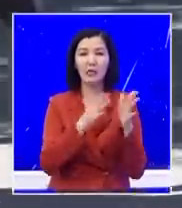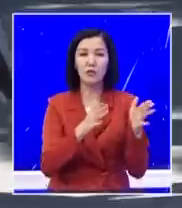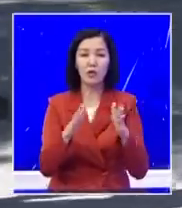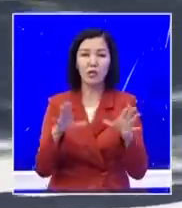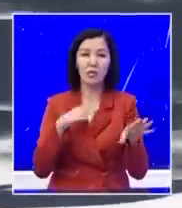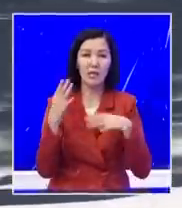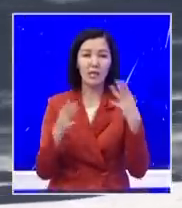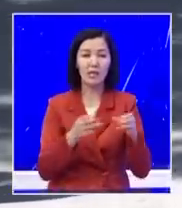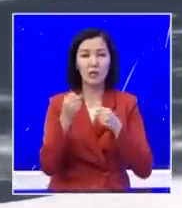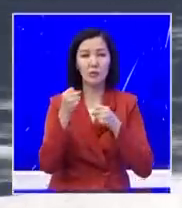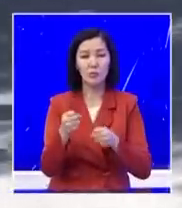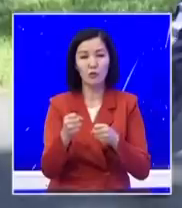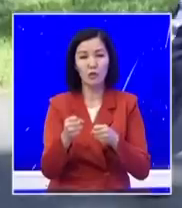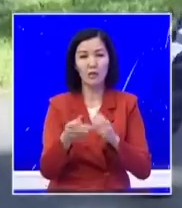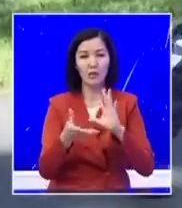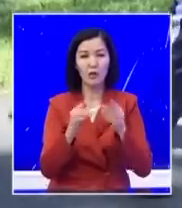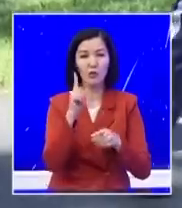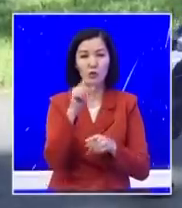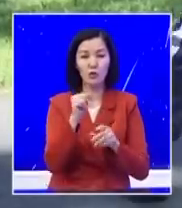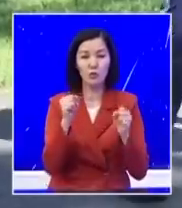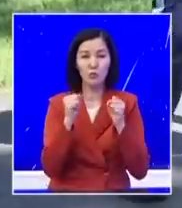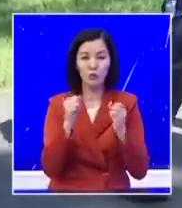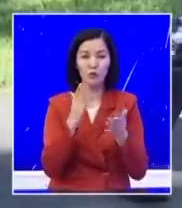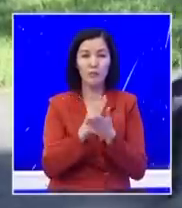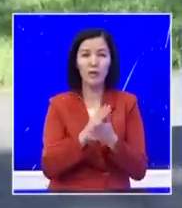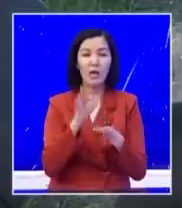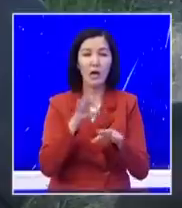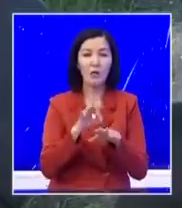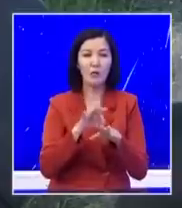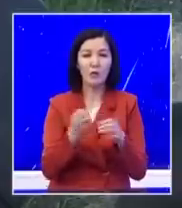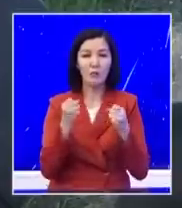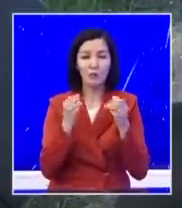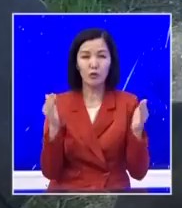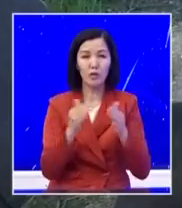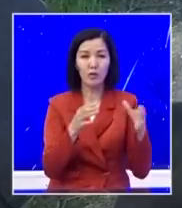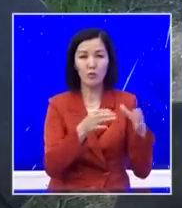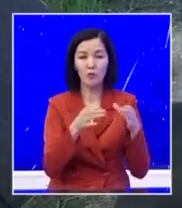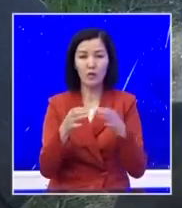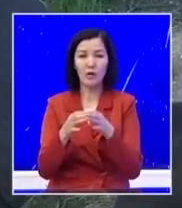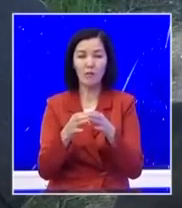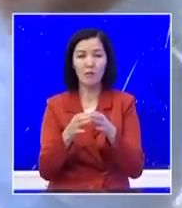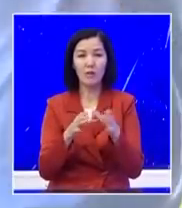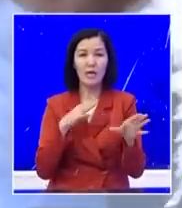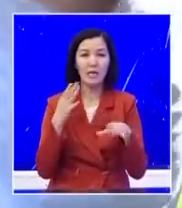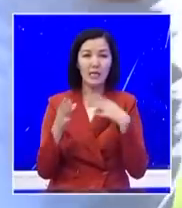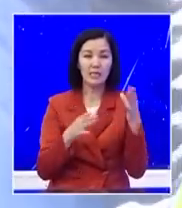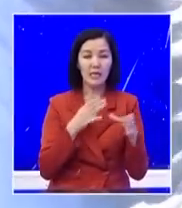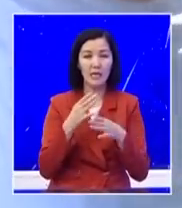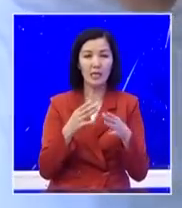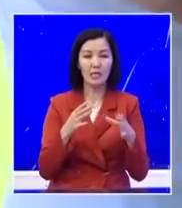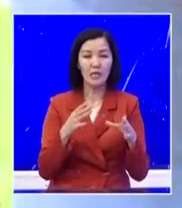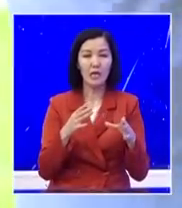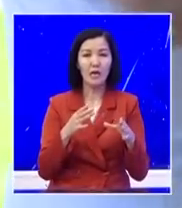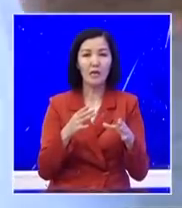айналысатын былғары қолғап шеберлерінің саны 100-ге жуық. Әндетке байланысы спортшылар шағын топтарға бөлініп кезегімен дайындалады. Жаттығу барысында